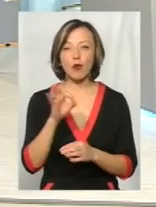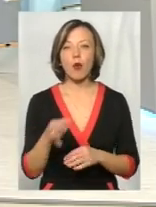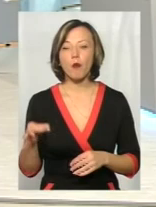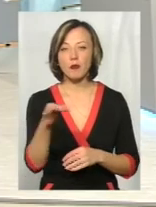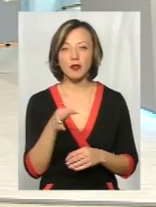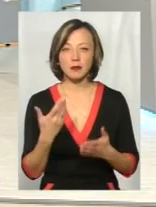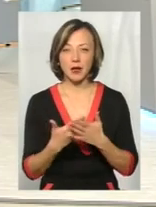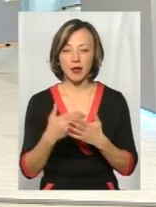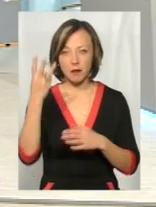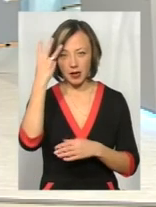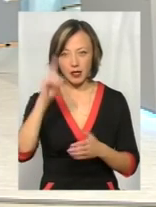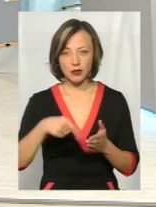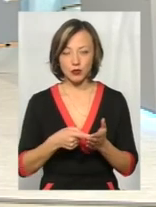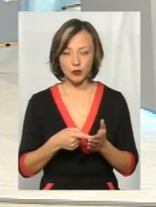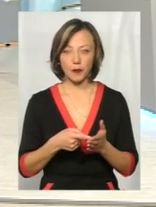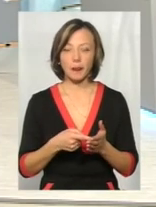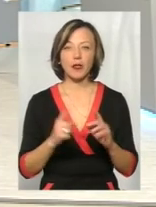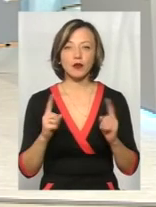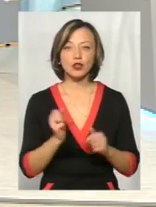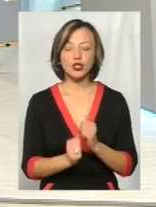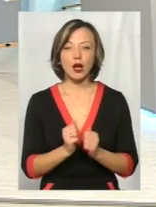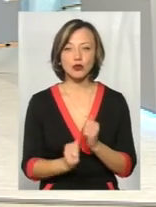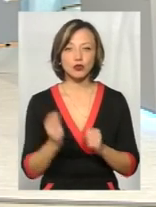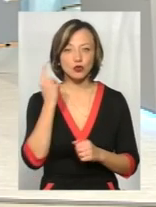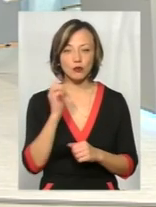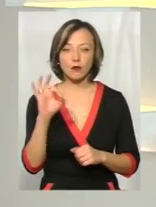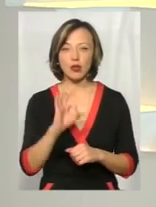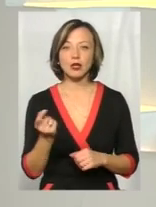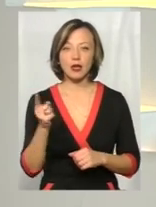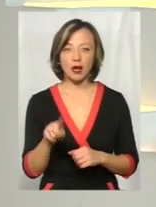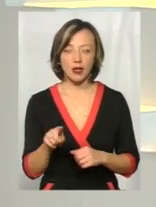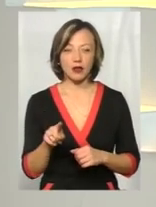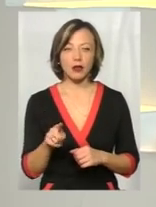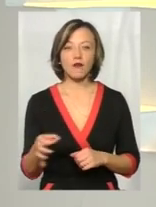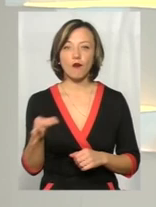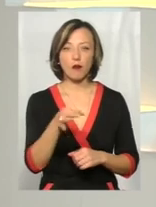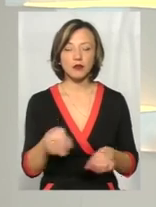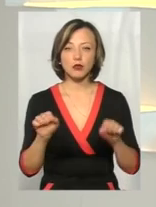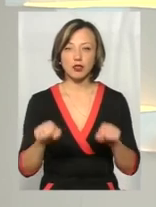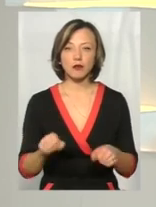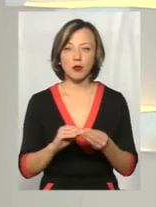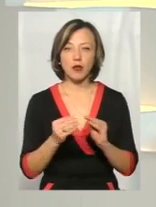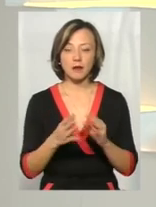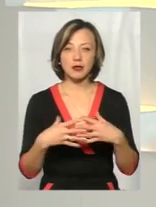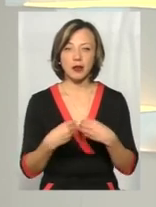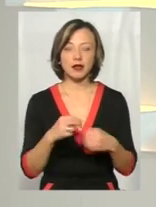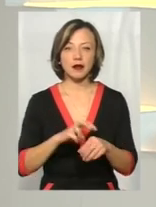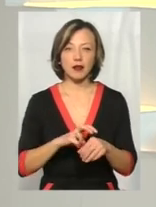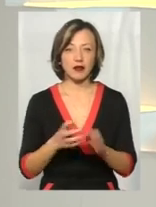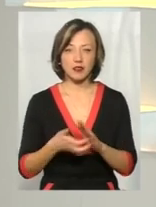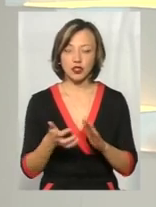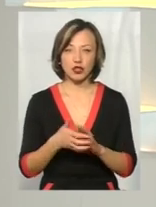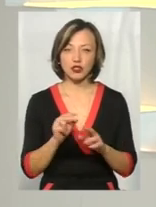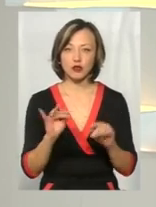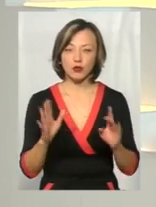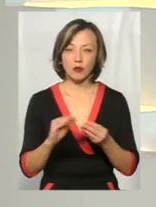на прикладі Хмельницького, тому що дуже часто чую про те, що в області, можливо, будуть проблеми з сімейними лікарями, їх не вистачає.